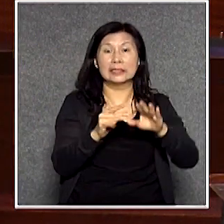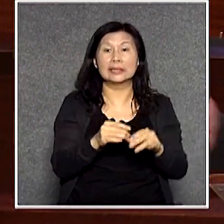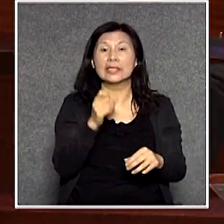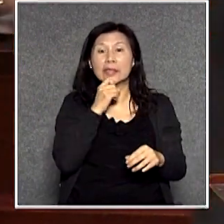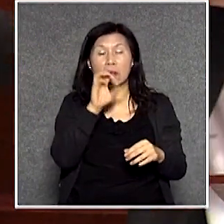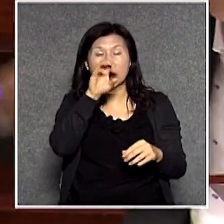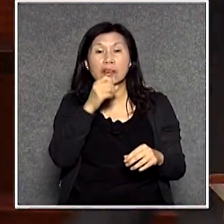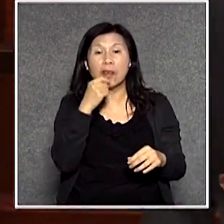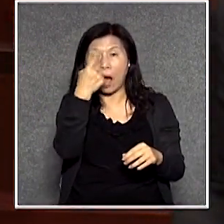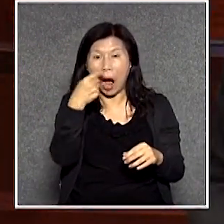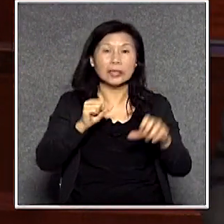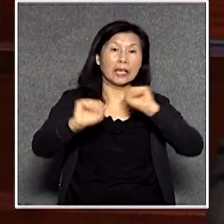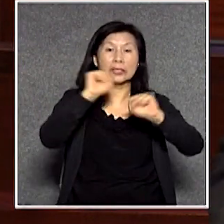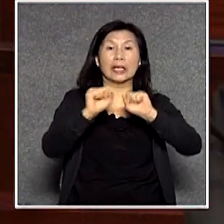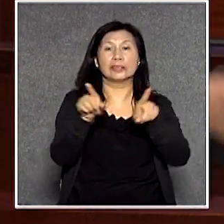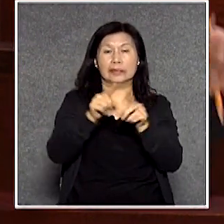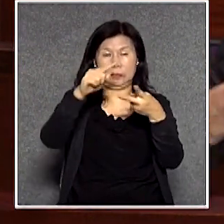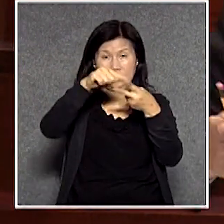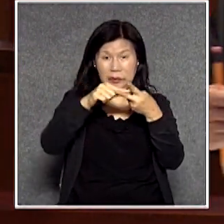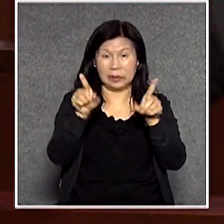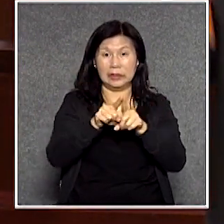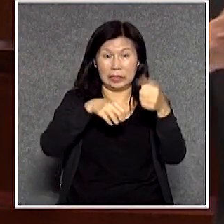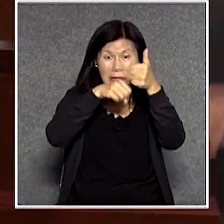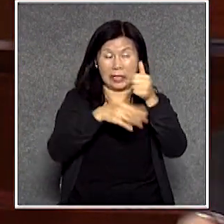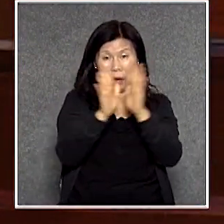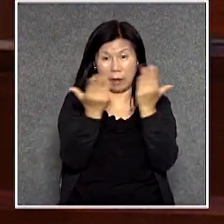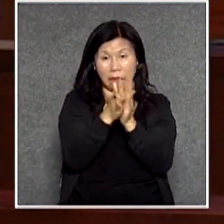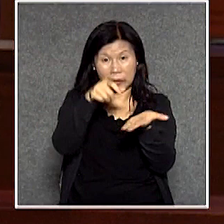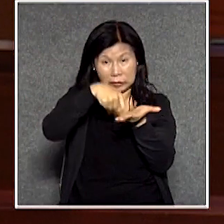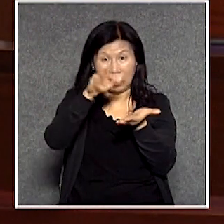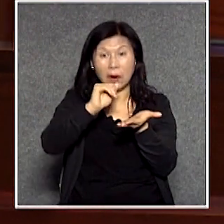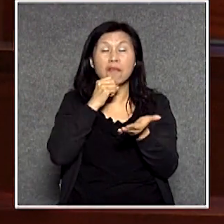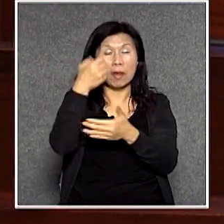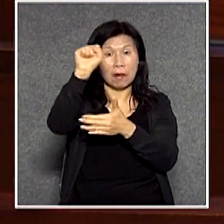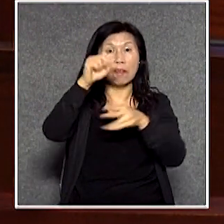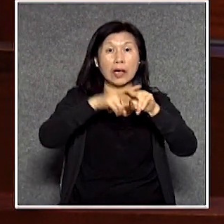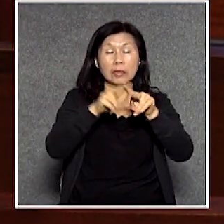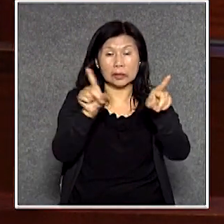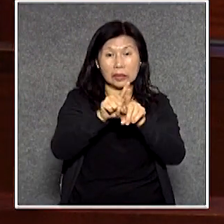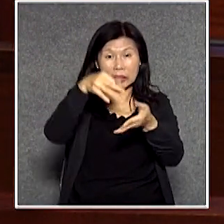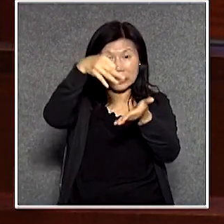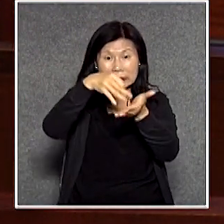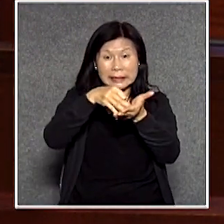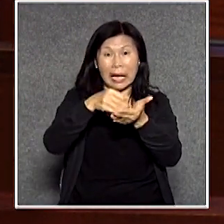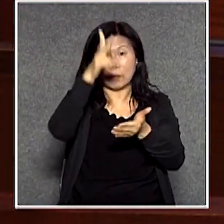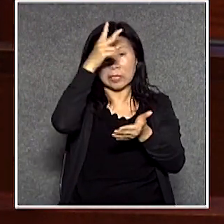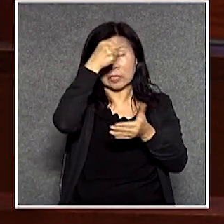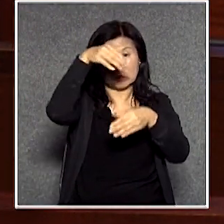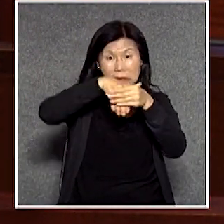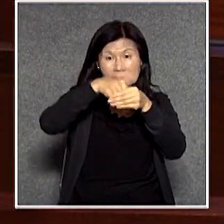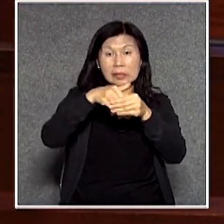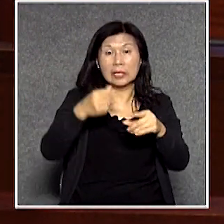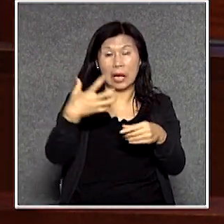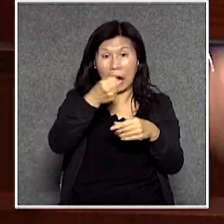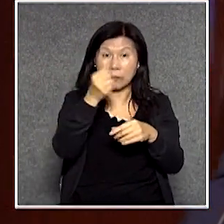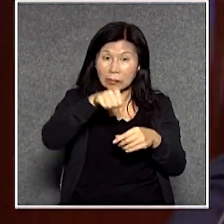上反共，有行動上反共，係咪？咁咪基本法寫邊條寫話你反共唔可以參加呢個行政長官選舉啊？主席，啱唔啱